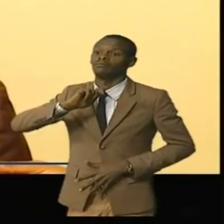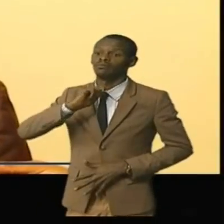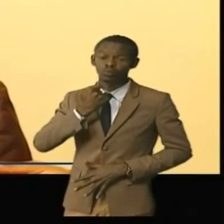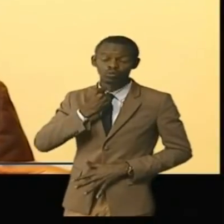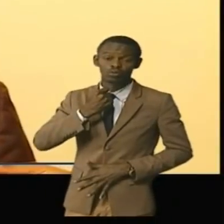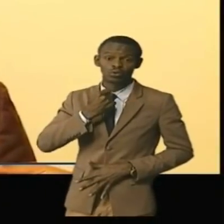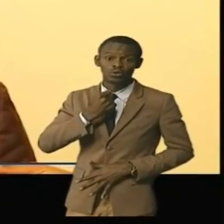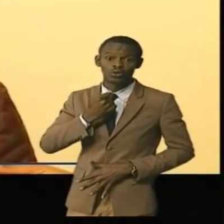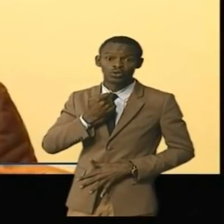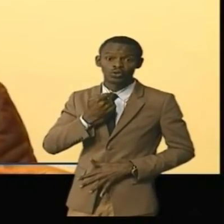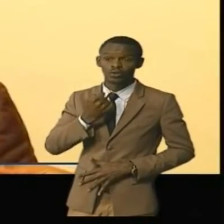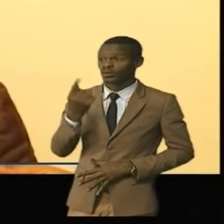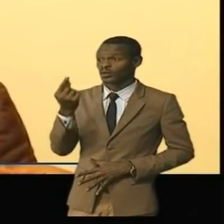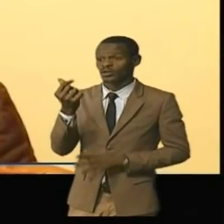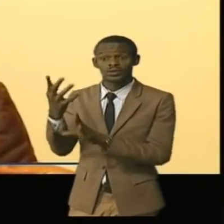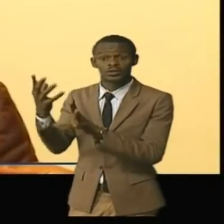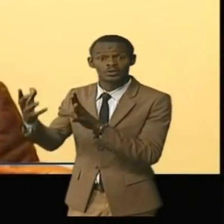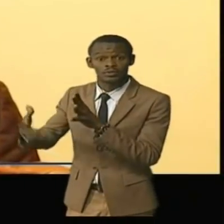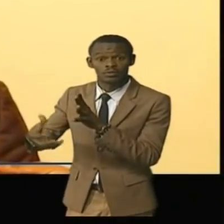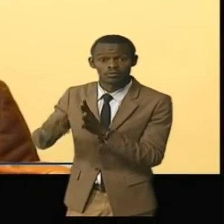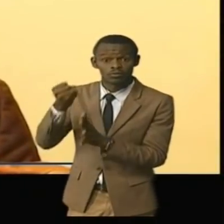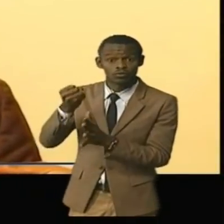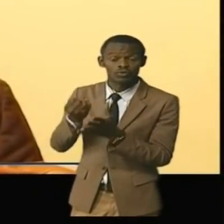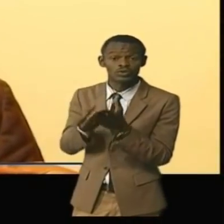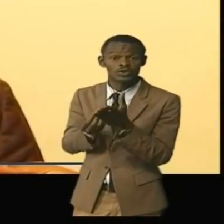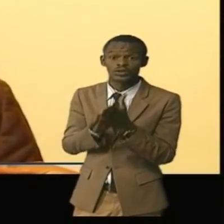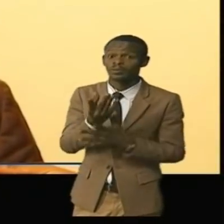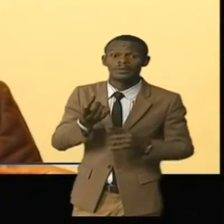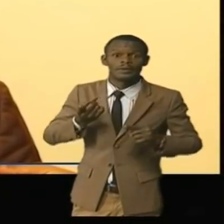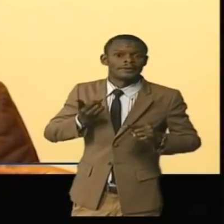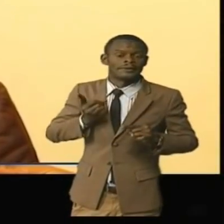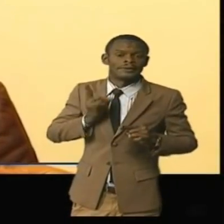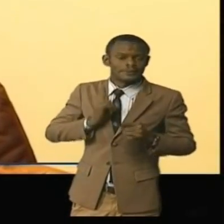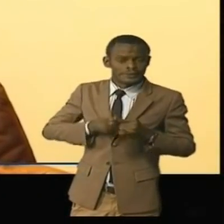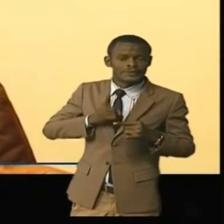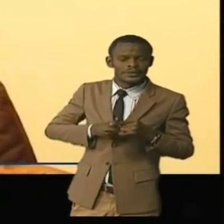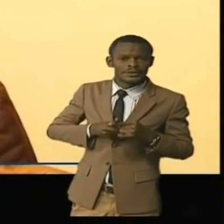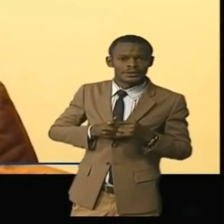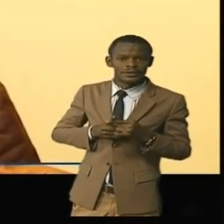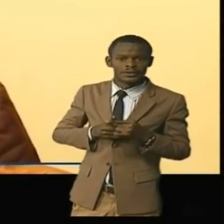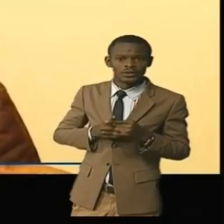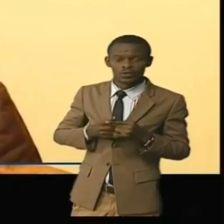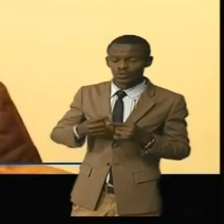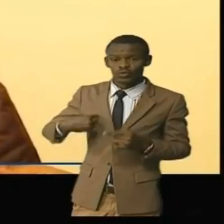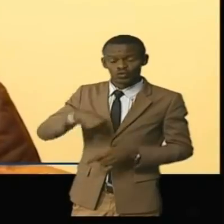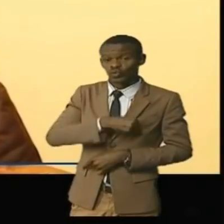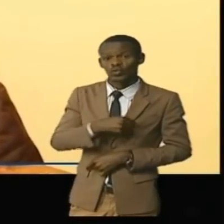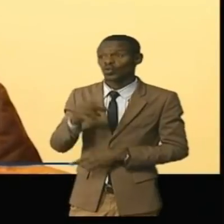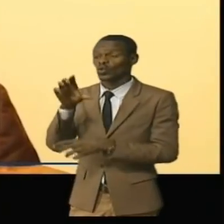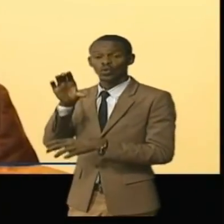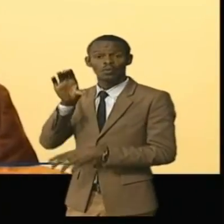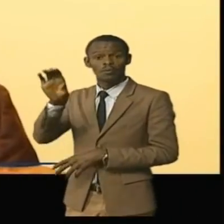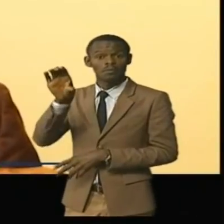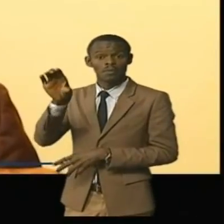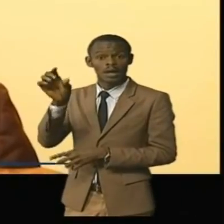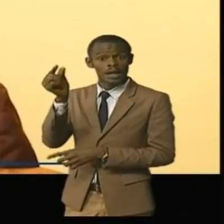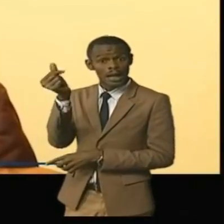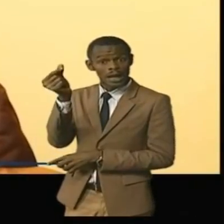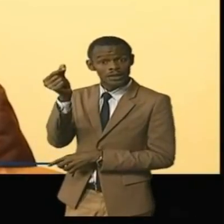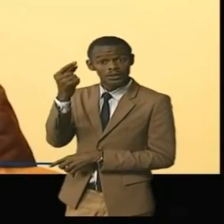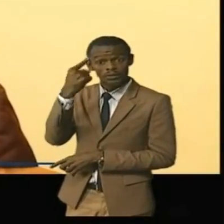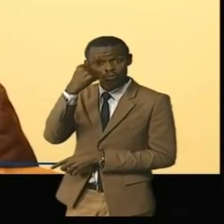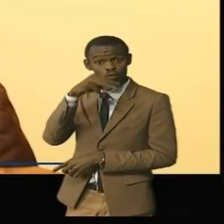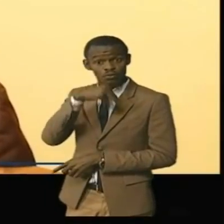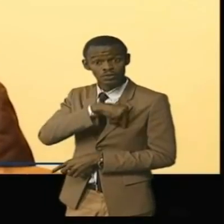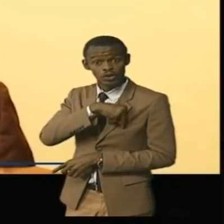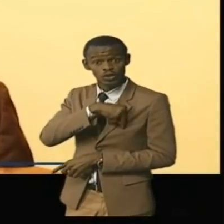Et non seulement ils ont bloqué notre compte bancaire de la mission, ils ont bloqué les comptes des individus,